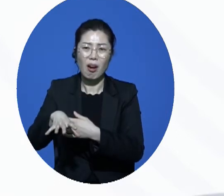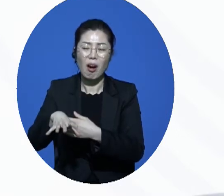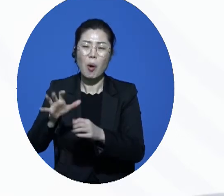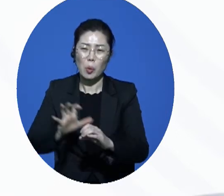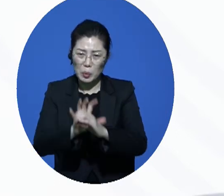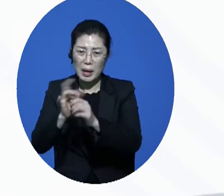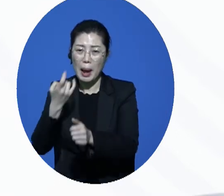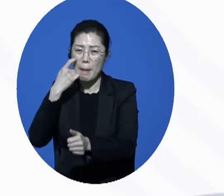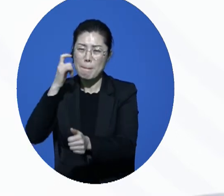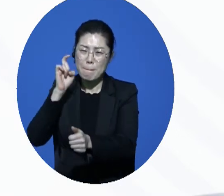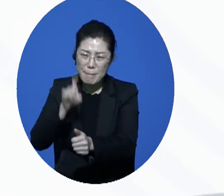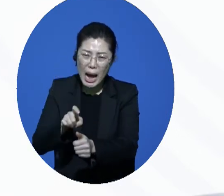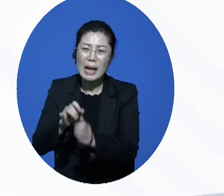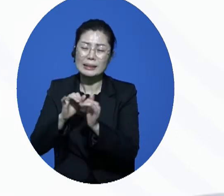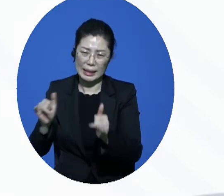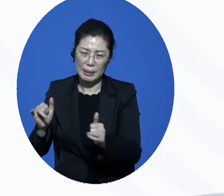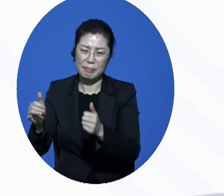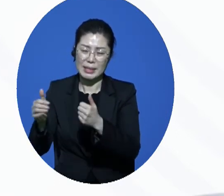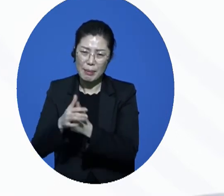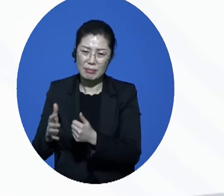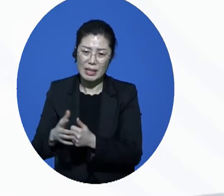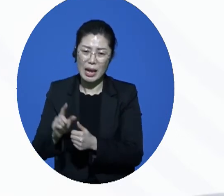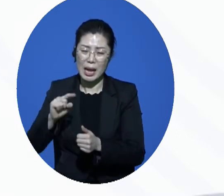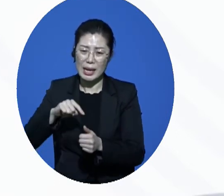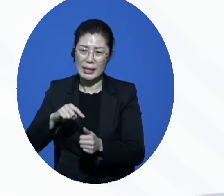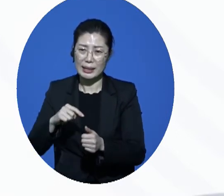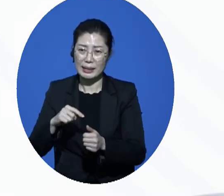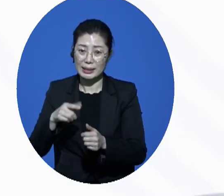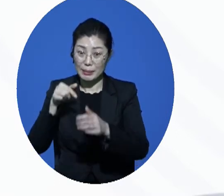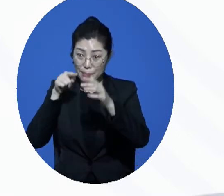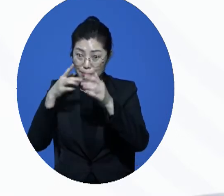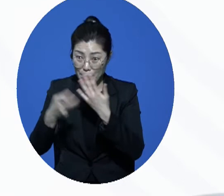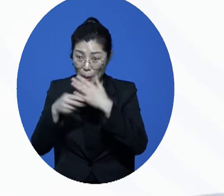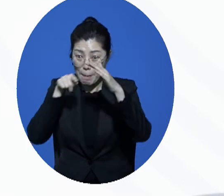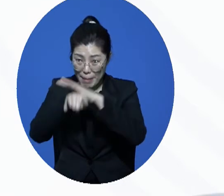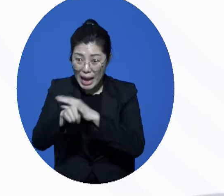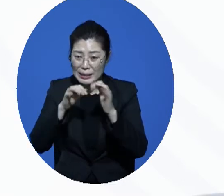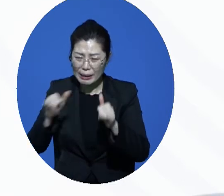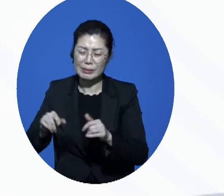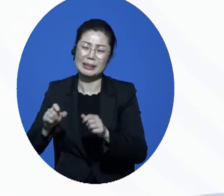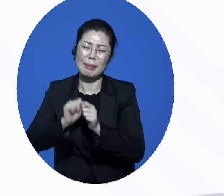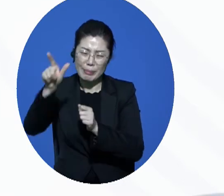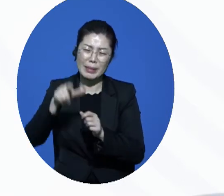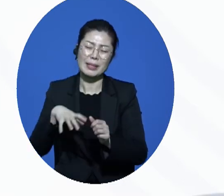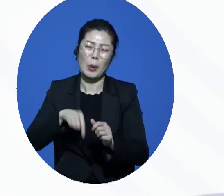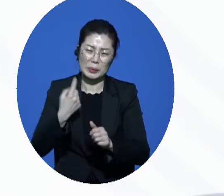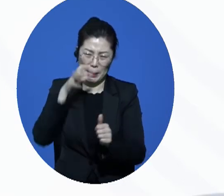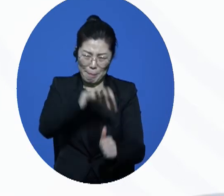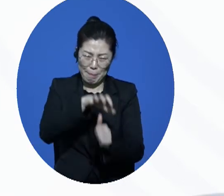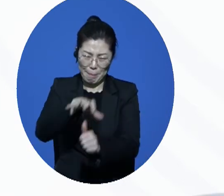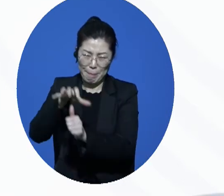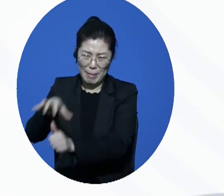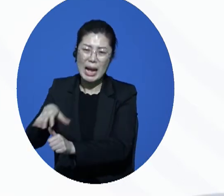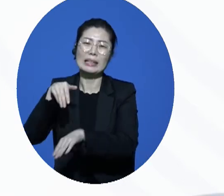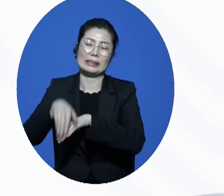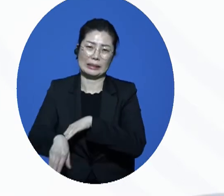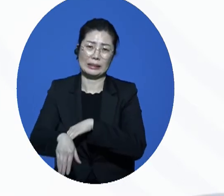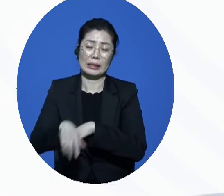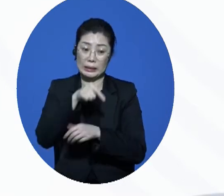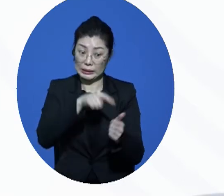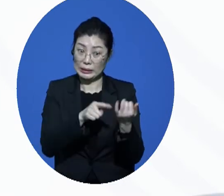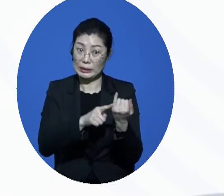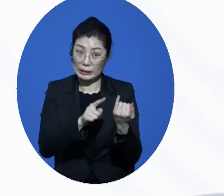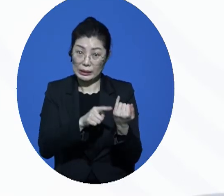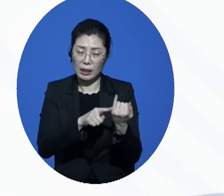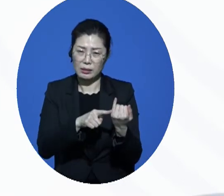확진자가 나오면서 자가격리 대상자가 발생하게 되었습니다. 이분은 이 건강이 좋지 않는 노모와